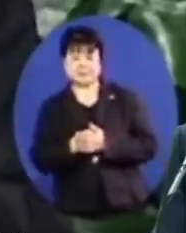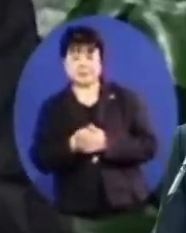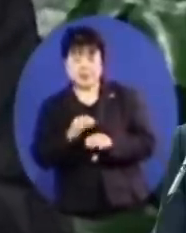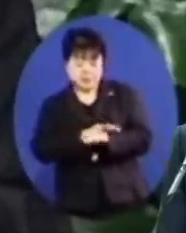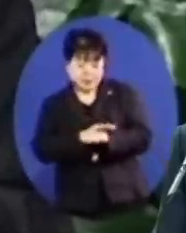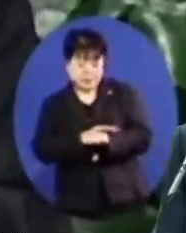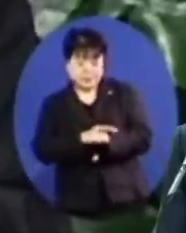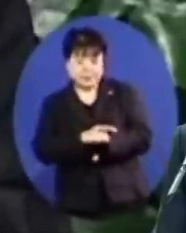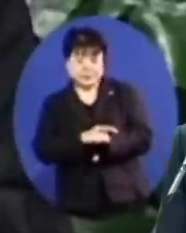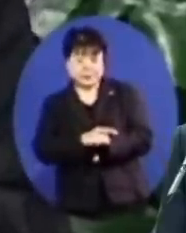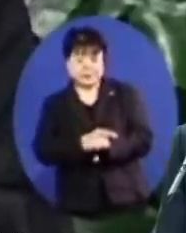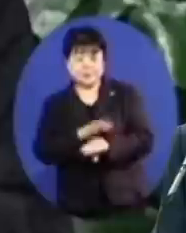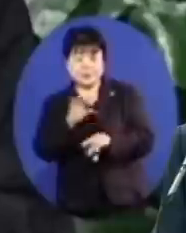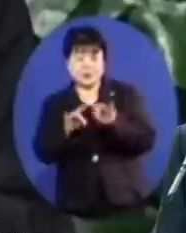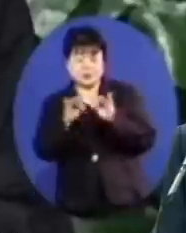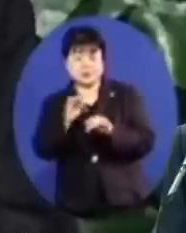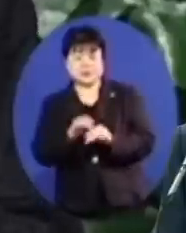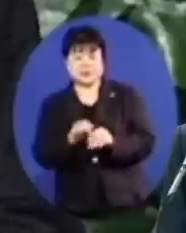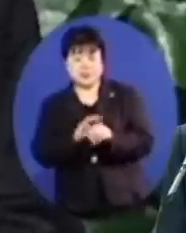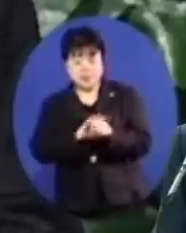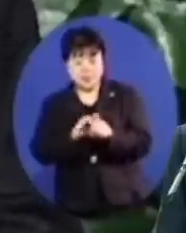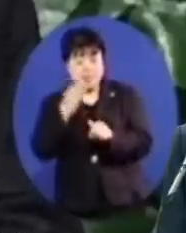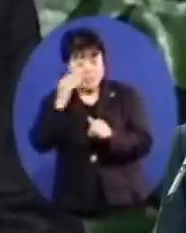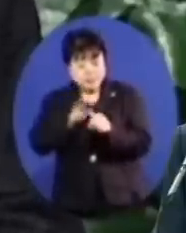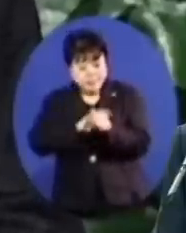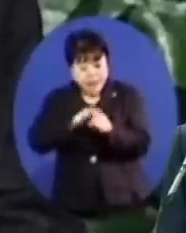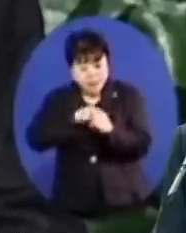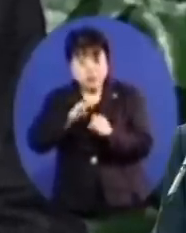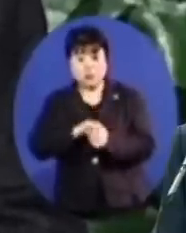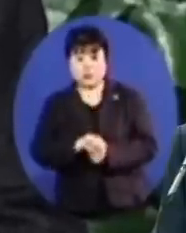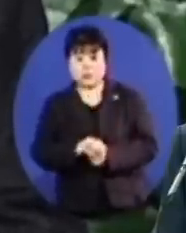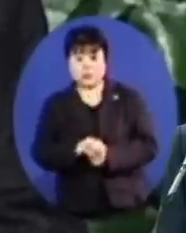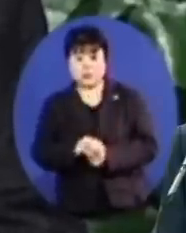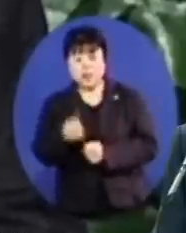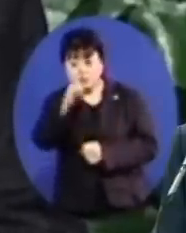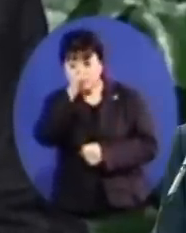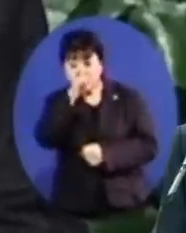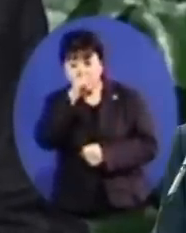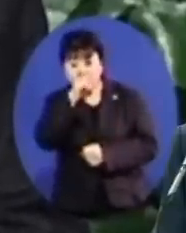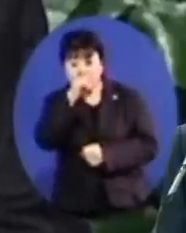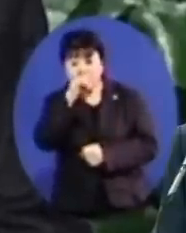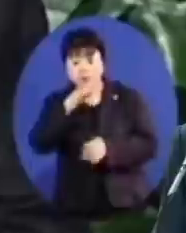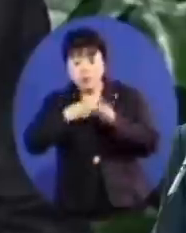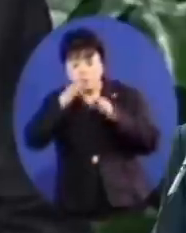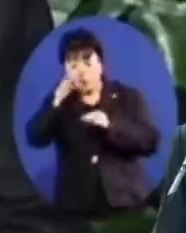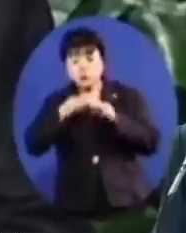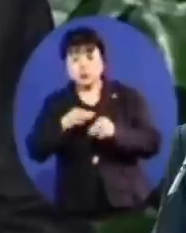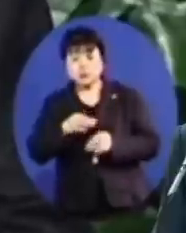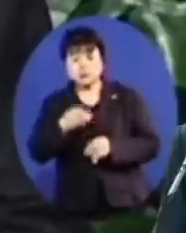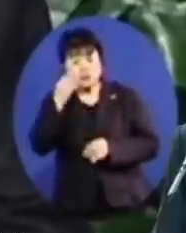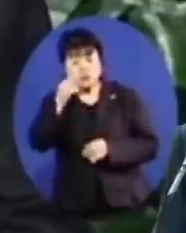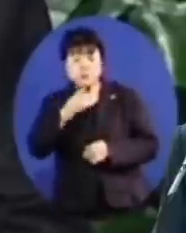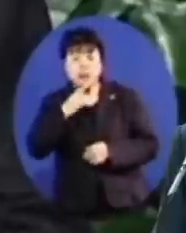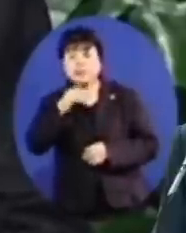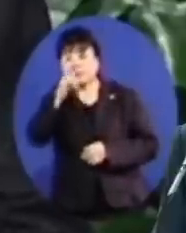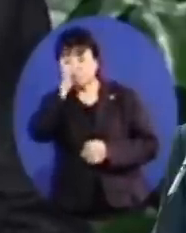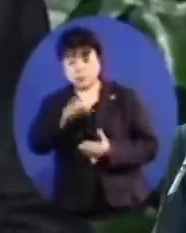피부가 건조해지므로 기름을 바르는 거죠. 저게 가진 것이라는 것은 포도주와 기름밖에